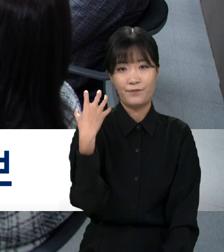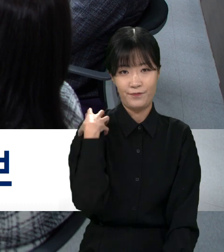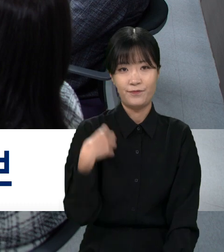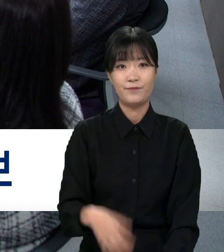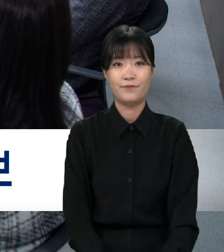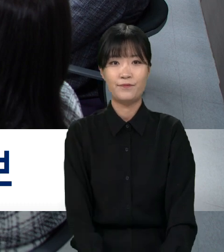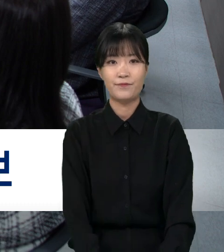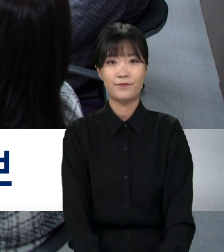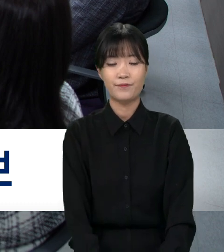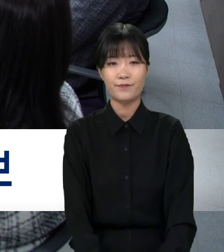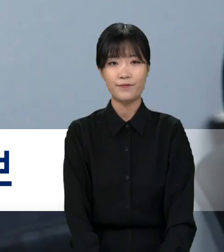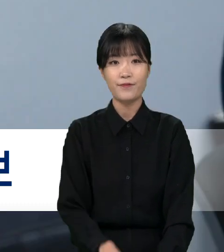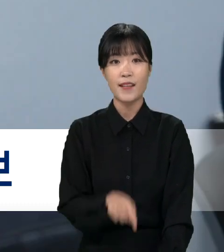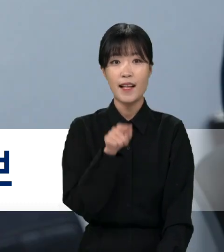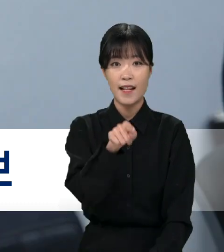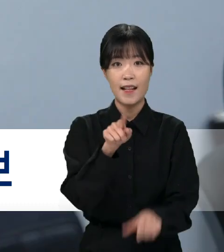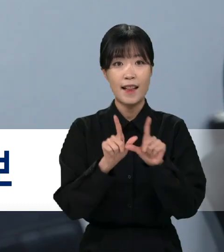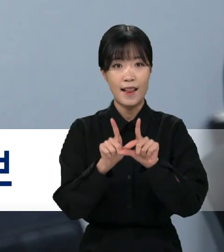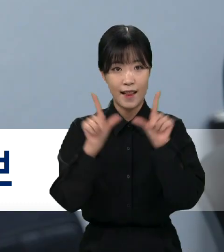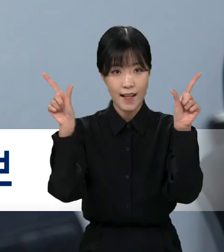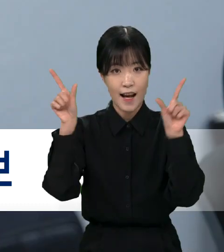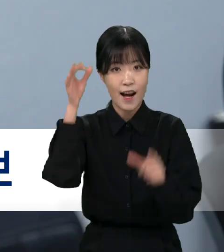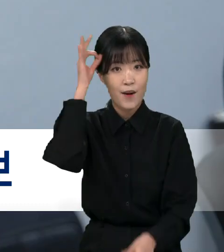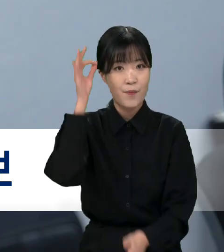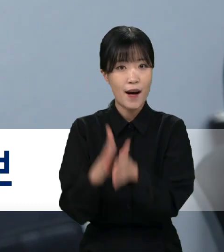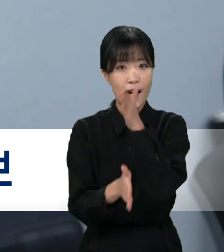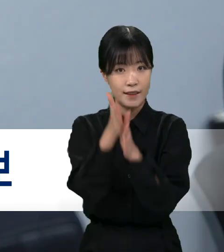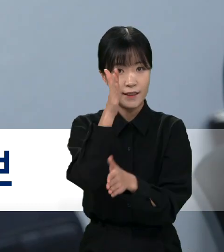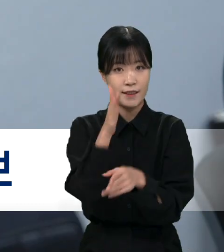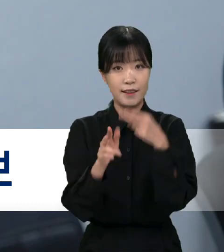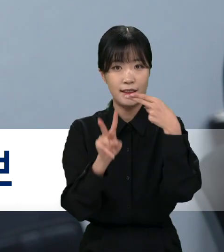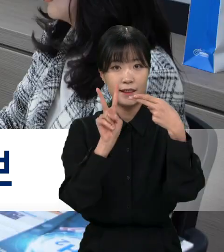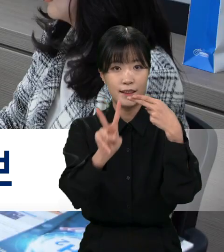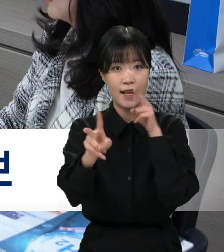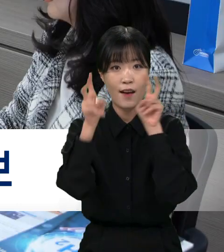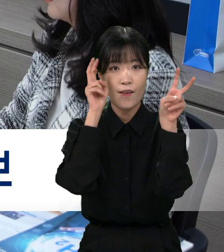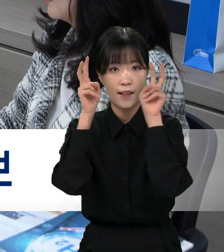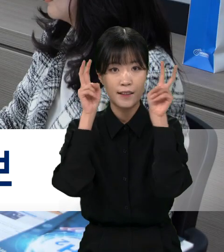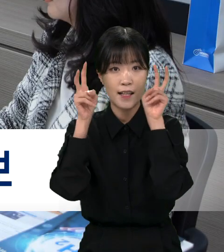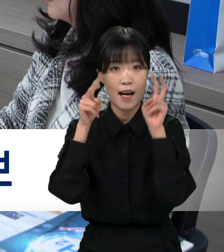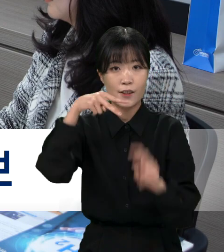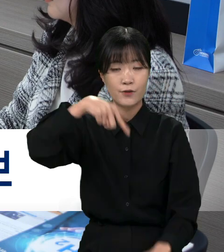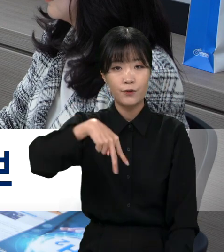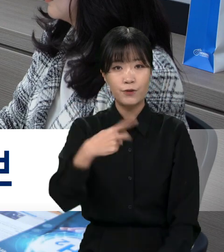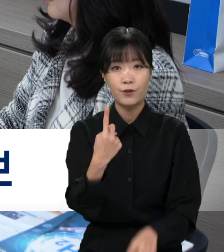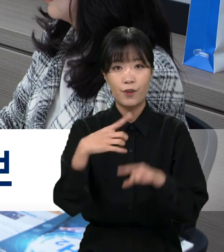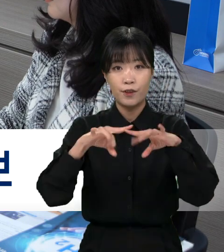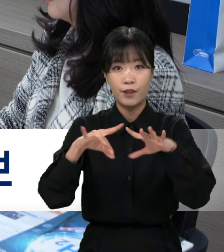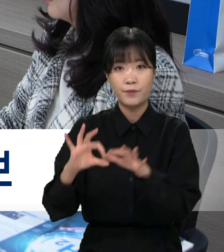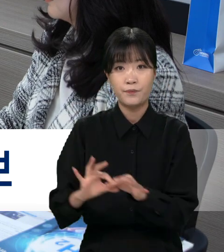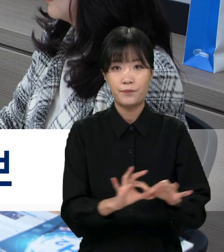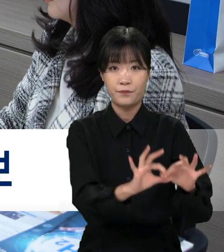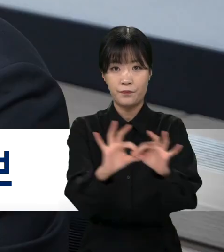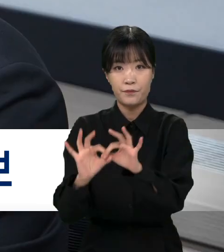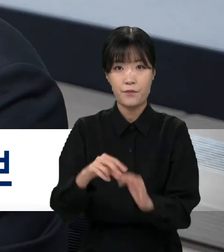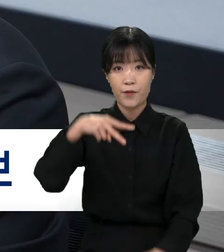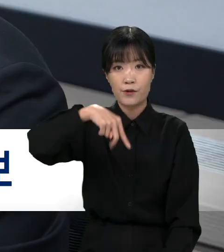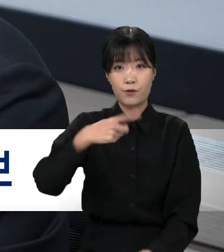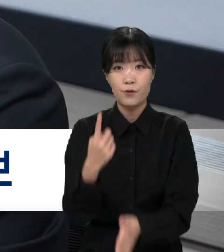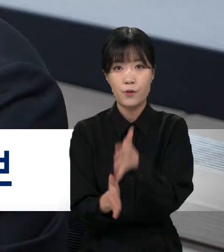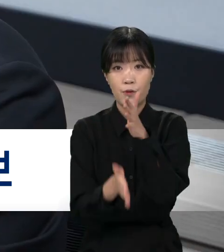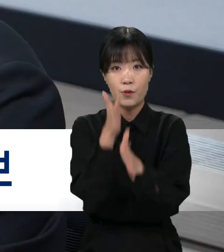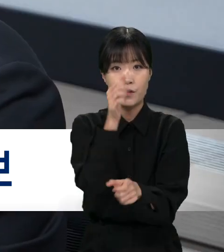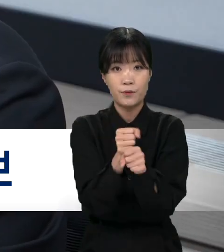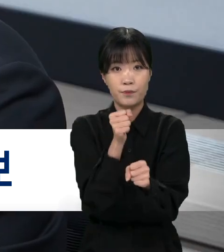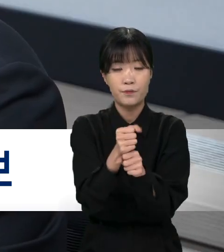진흥과 국제 협력 정보 교류를 전담하고 있습니다이 날씨는 H2 코리아의 포항시 역점